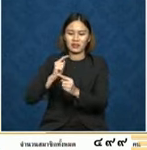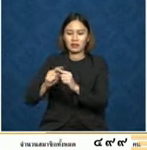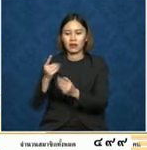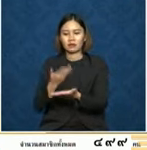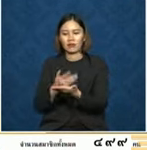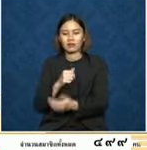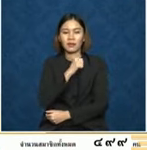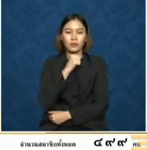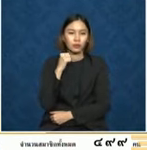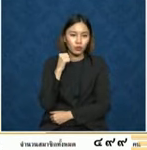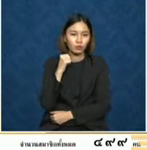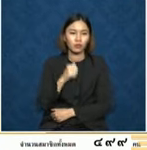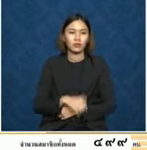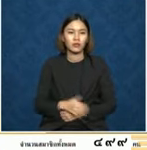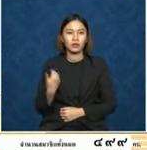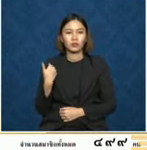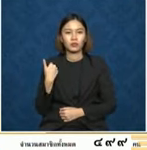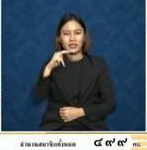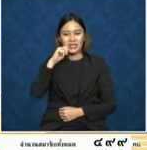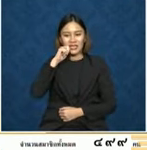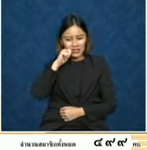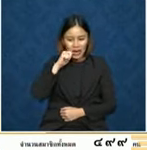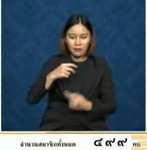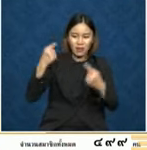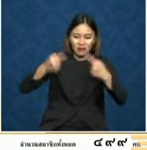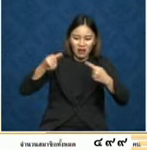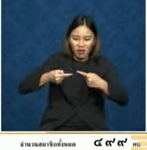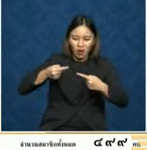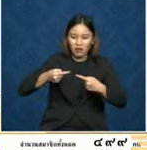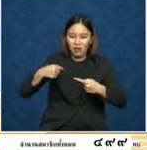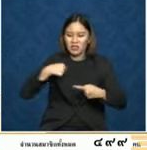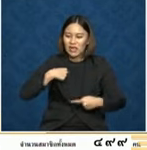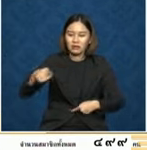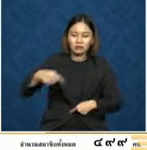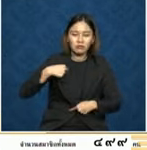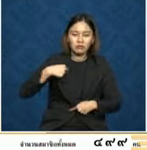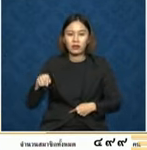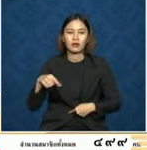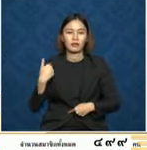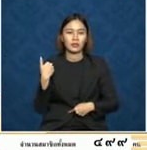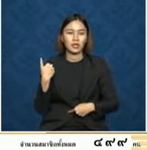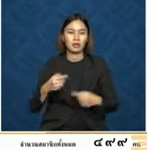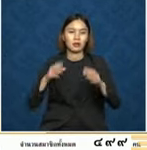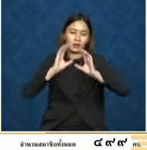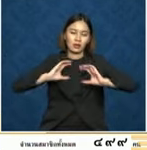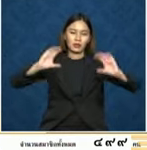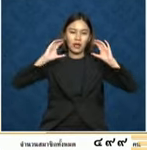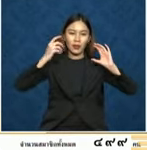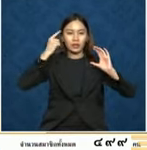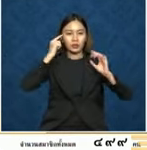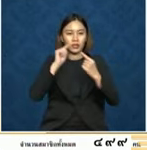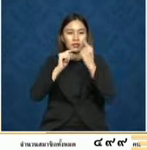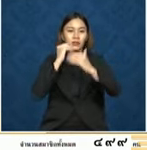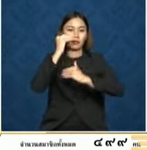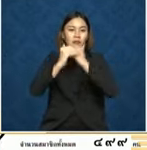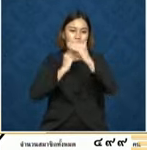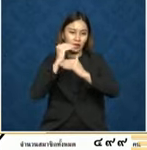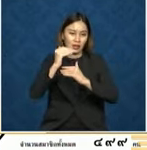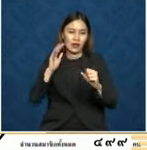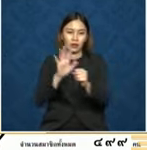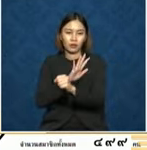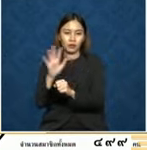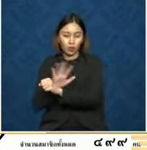นต้องเกิดการแย่งน้ำกันหรือทะเลาะกันนะครับนั่นคือสิ่งที่รัฐบาลต้องพัฒนาให้ทั่ว